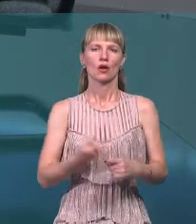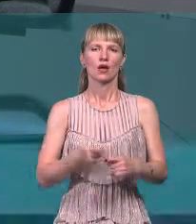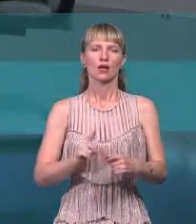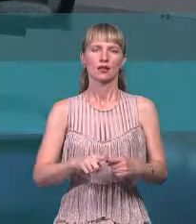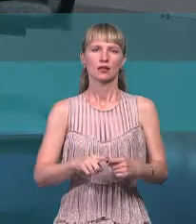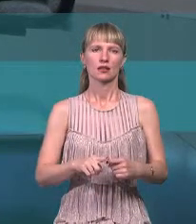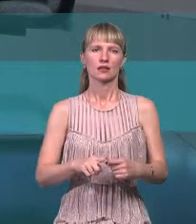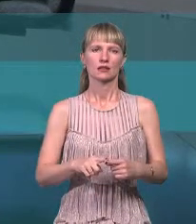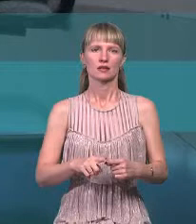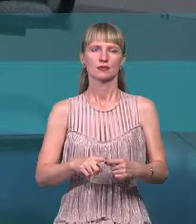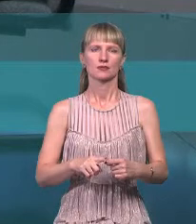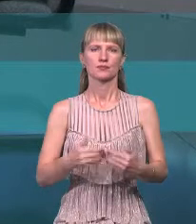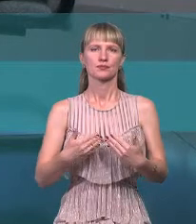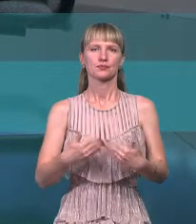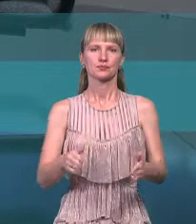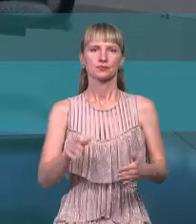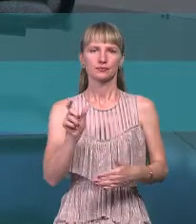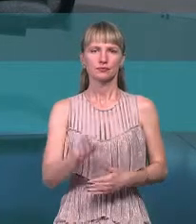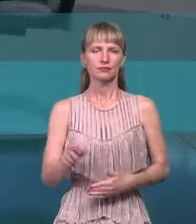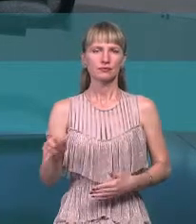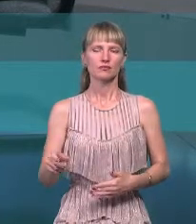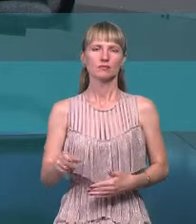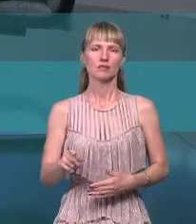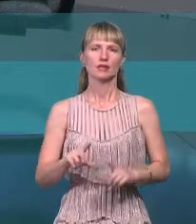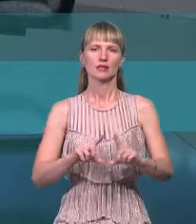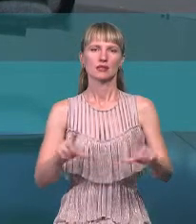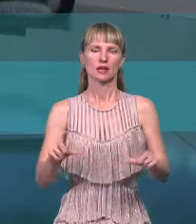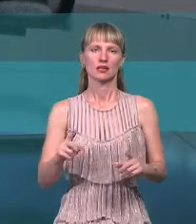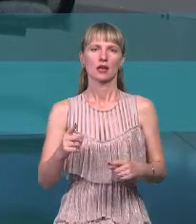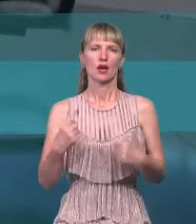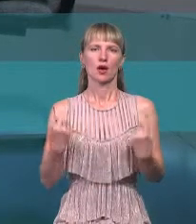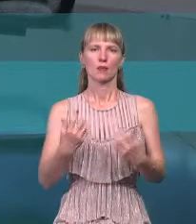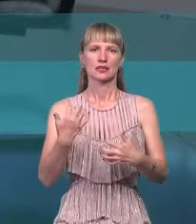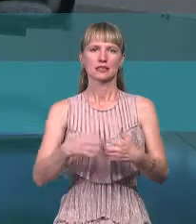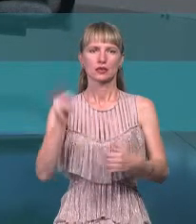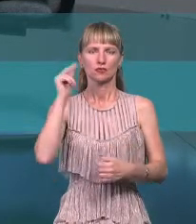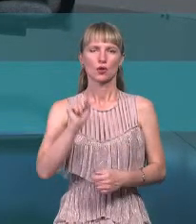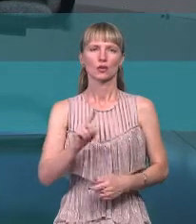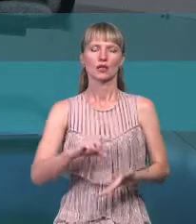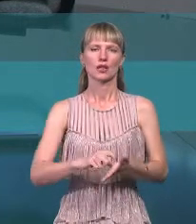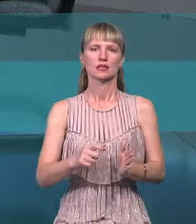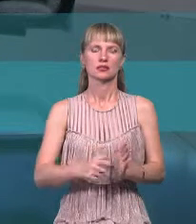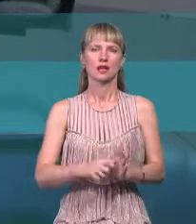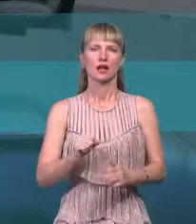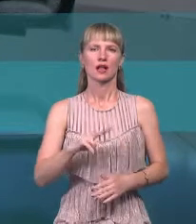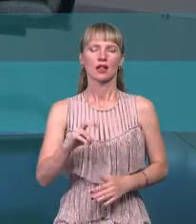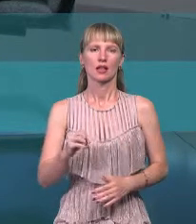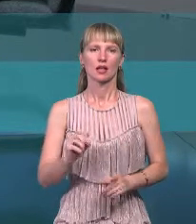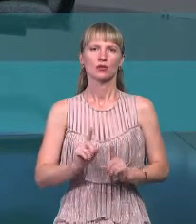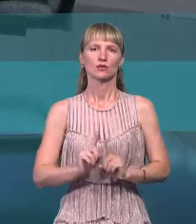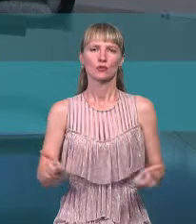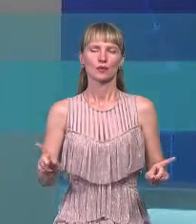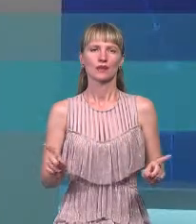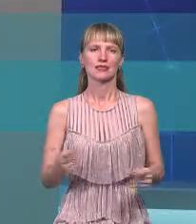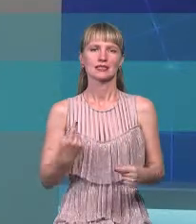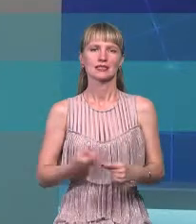звичайно, випускники закладів загальної середньої освіти цього року, 11-класники. Але